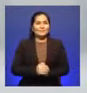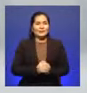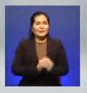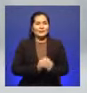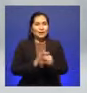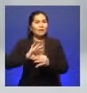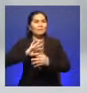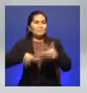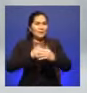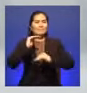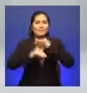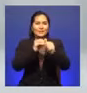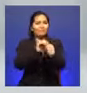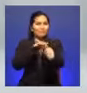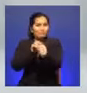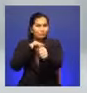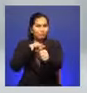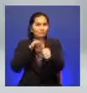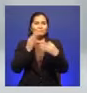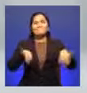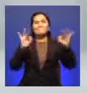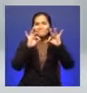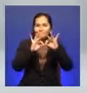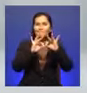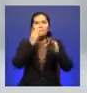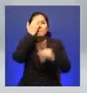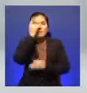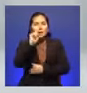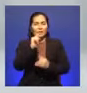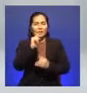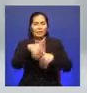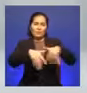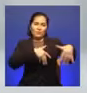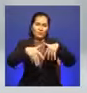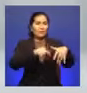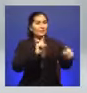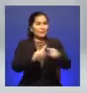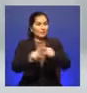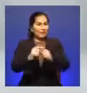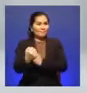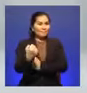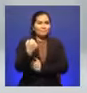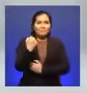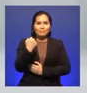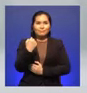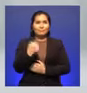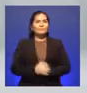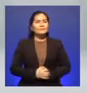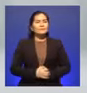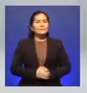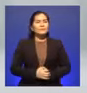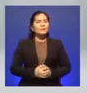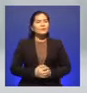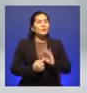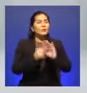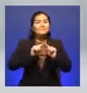นาศักยภาพของผู้นำนะคะเป็นสิ่งสำคัญที่จะทำให้ชุมชนท้องถิ่นเข้มแข็งค่ะตัวอย่างแรกเป็นการท